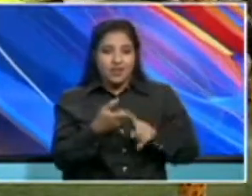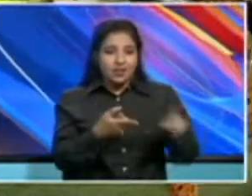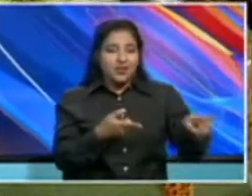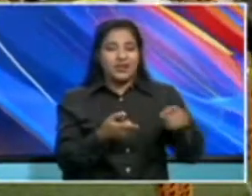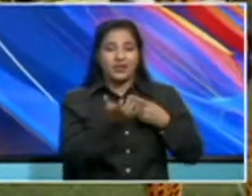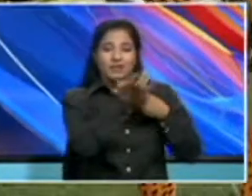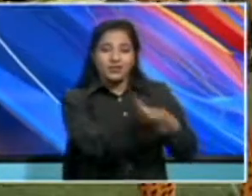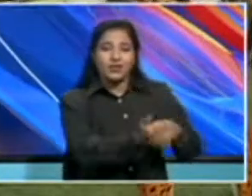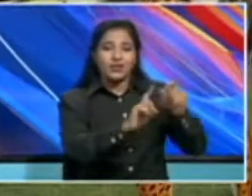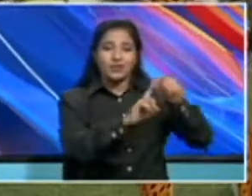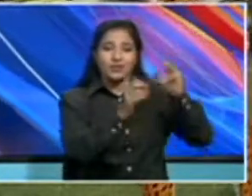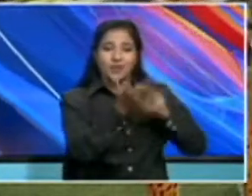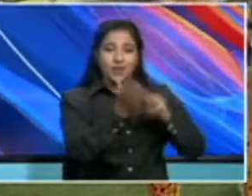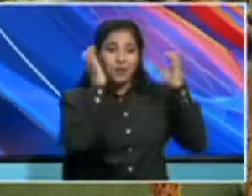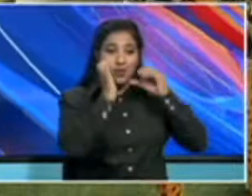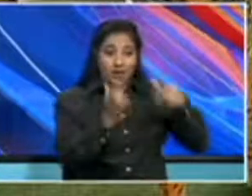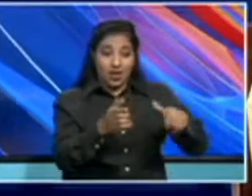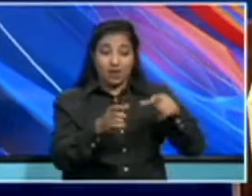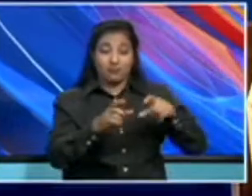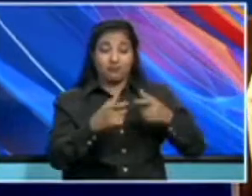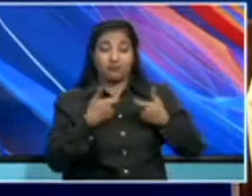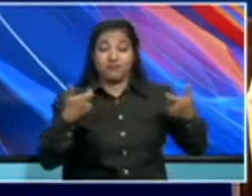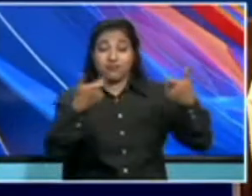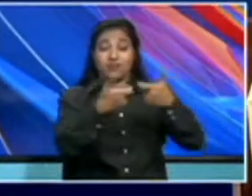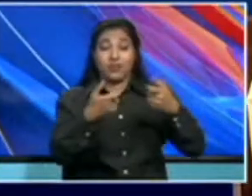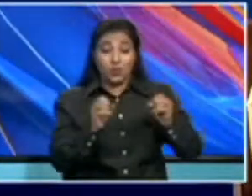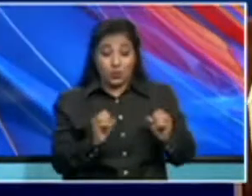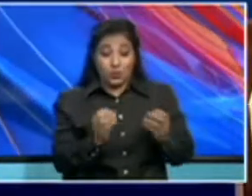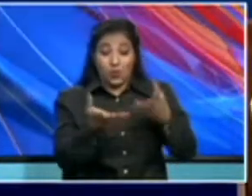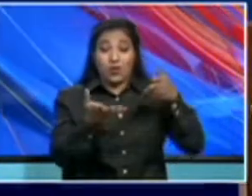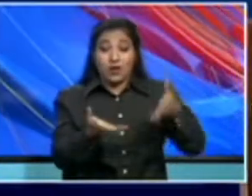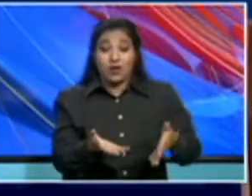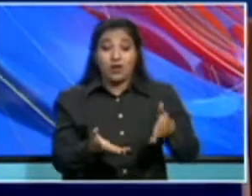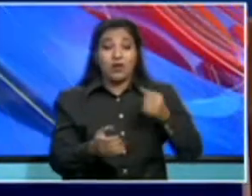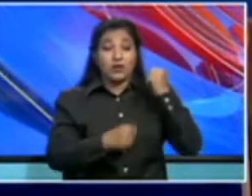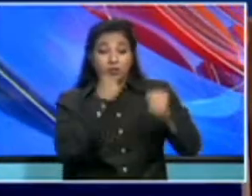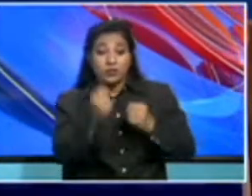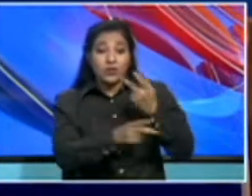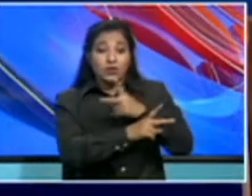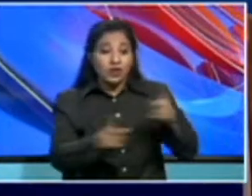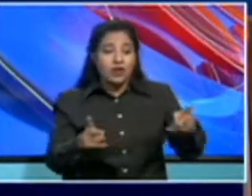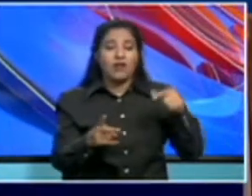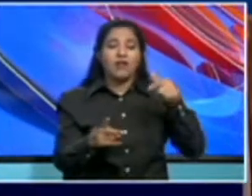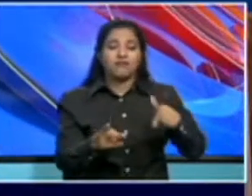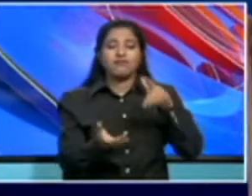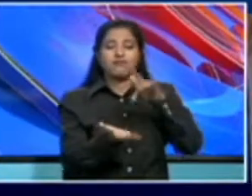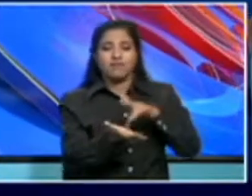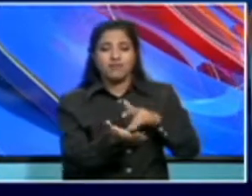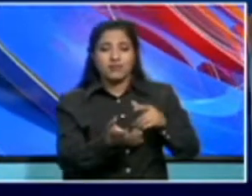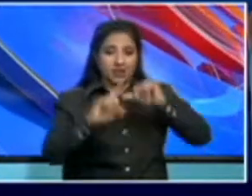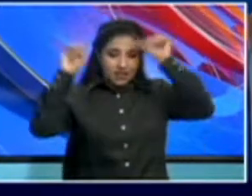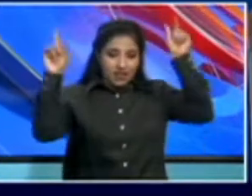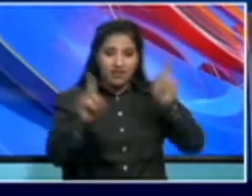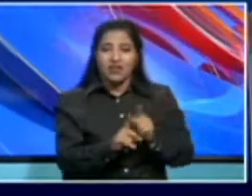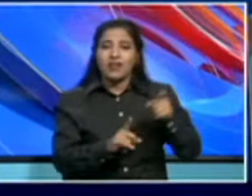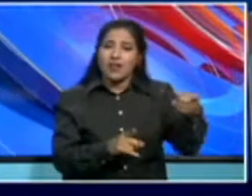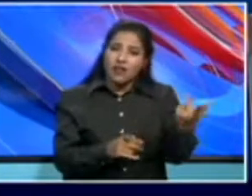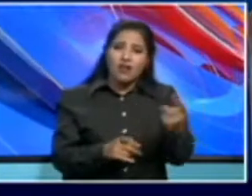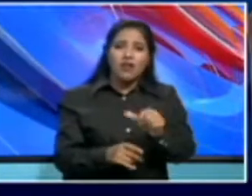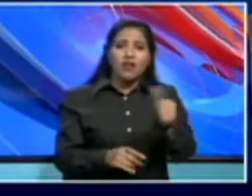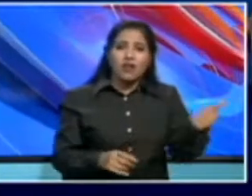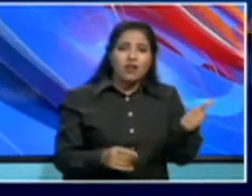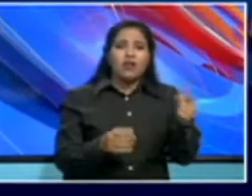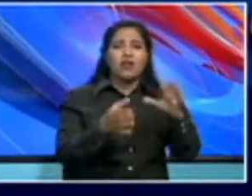माननीय प्रधानमंत्री जी द्वारा किया गया है, तब हम स्पोर्ट्स प्रोटोकॉल के अनुसंधान में इंडिया एवं